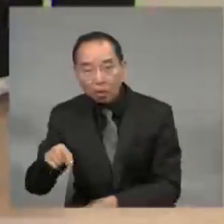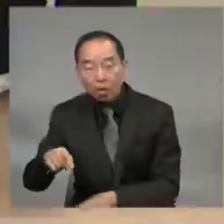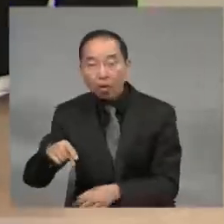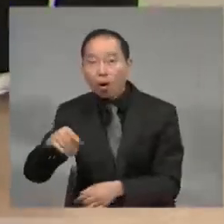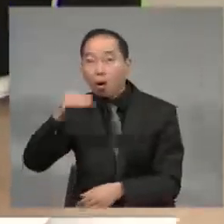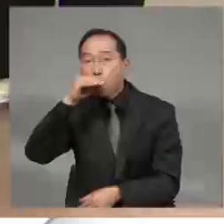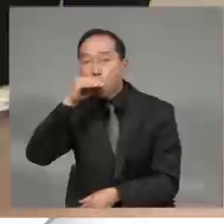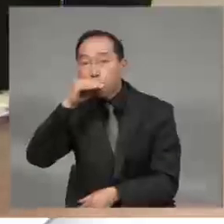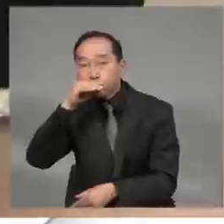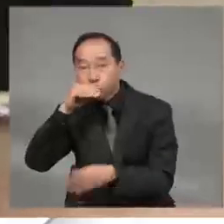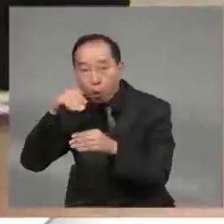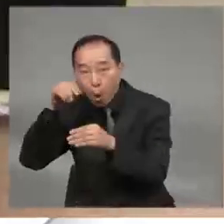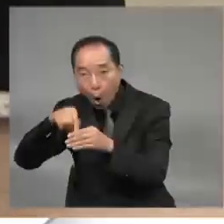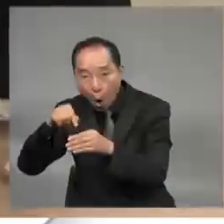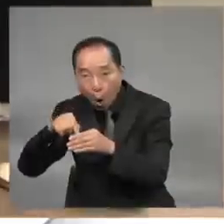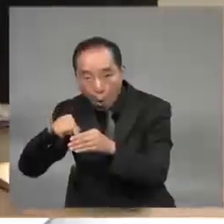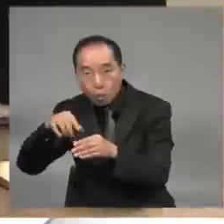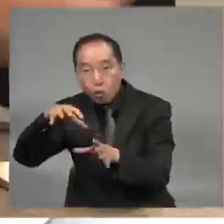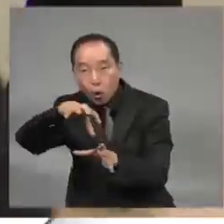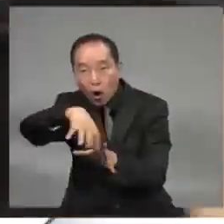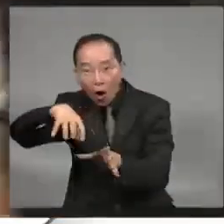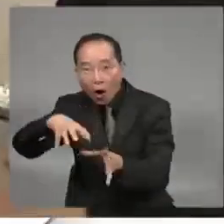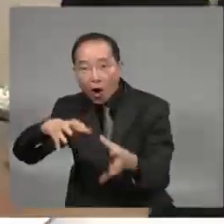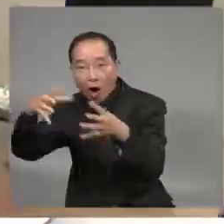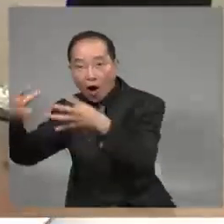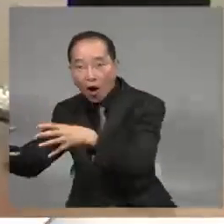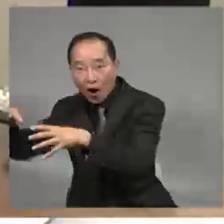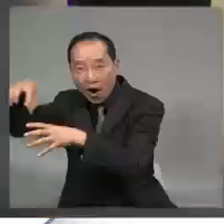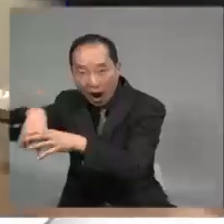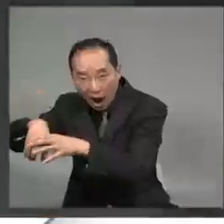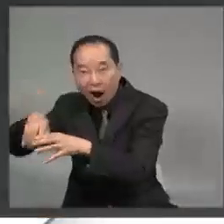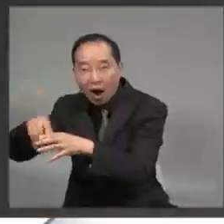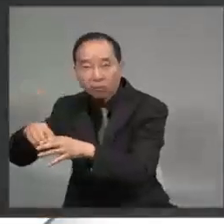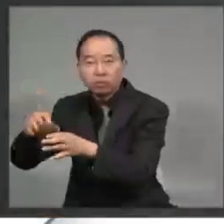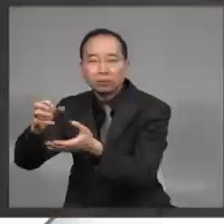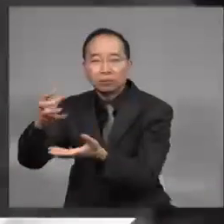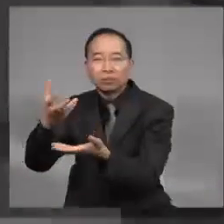상자거든요. 아마 저기에 네. 이제 회송용 봉투를 정리해서 담으실 것 같습니다.